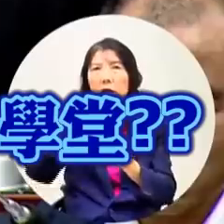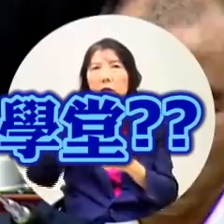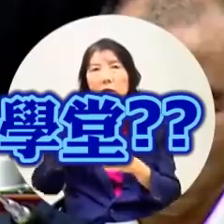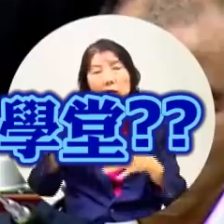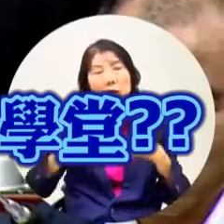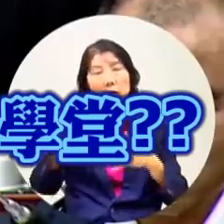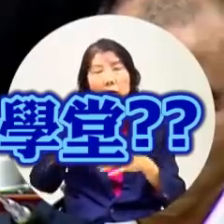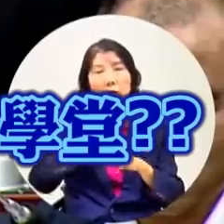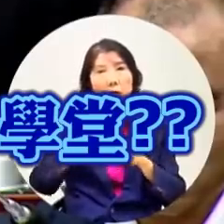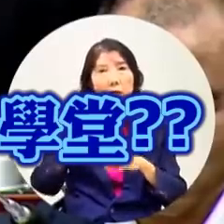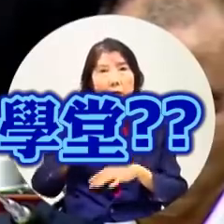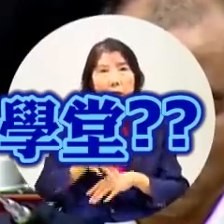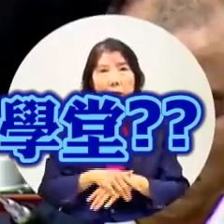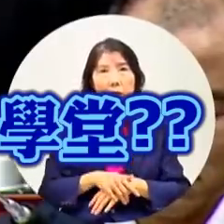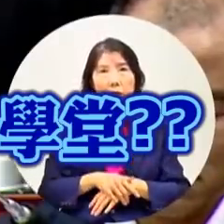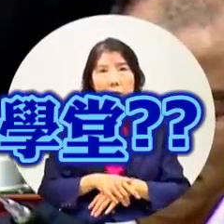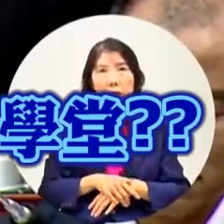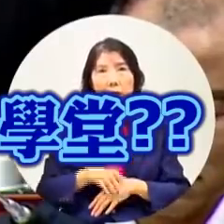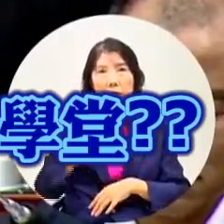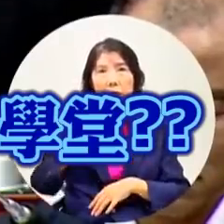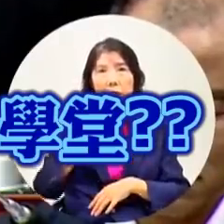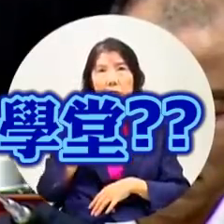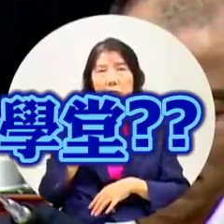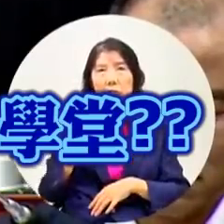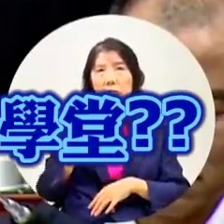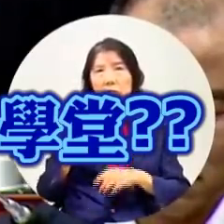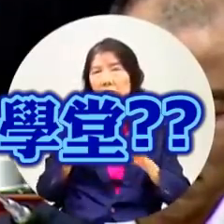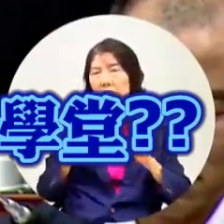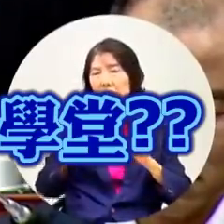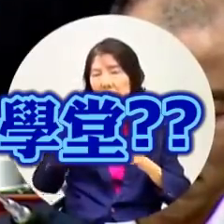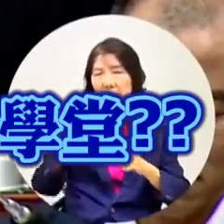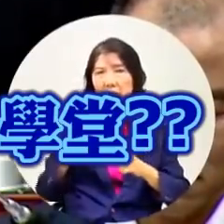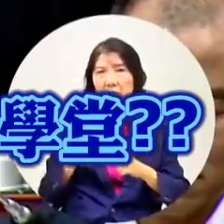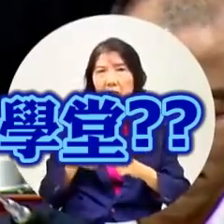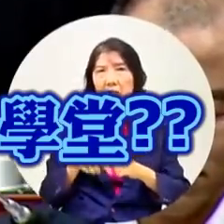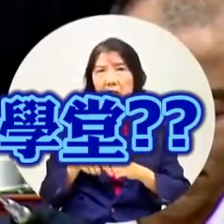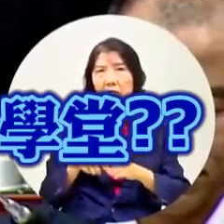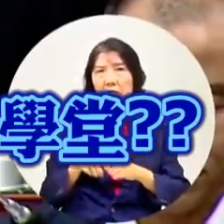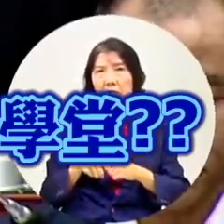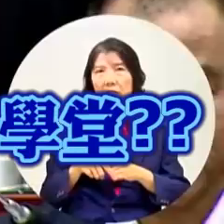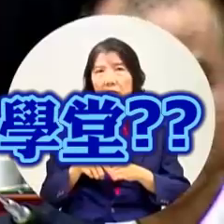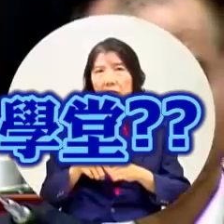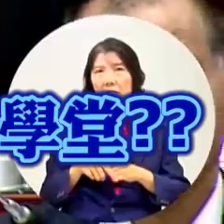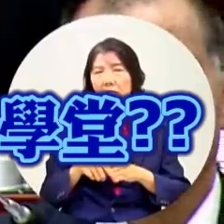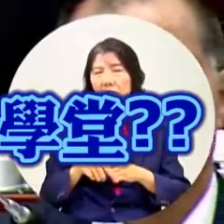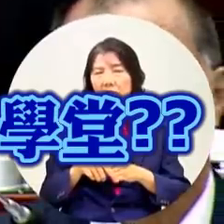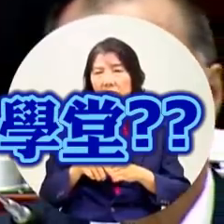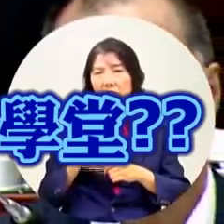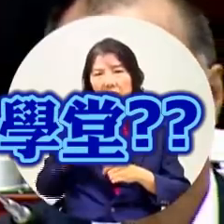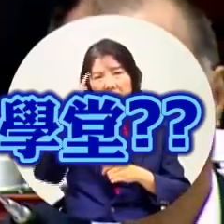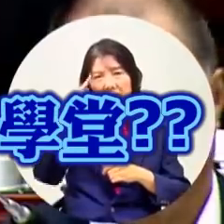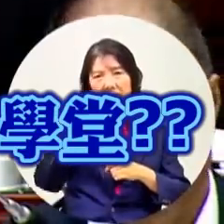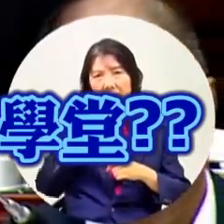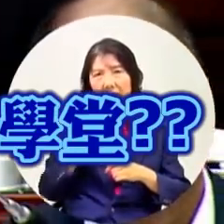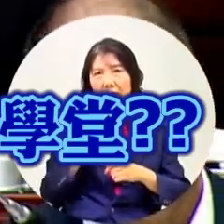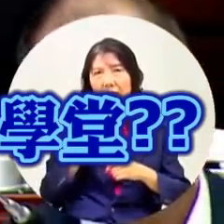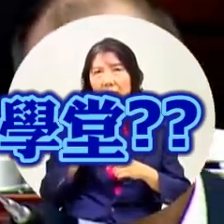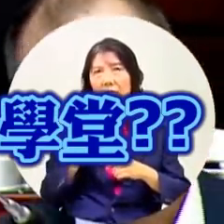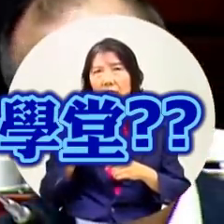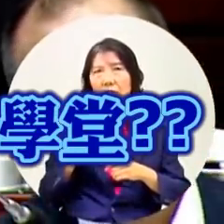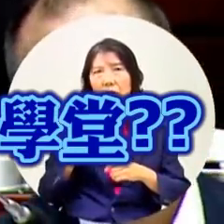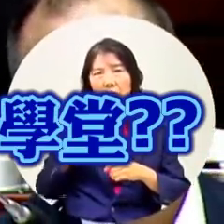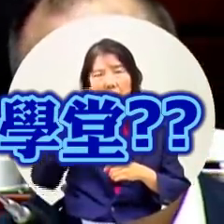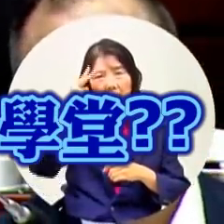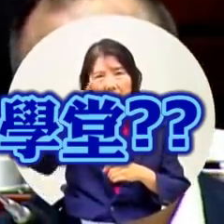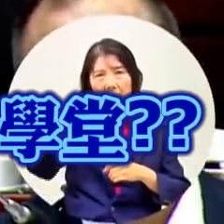乐吗？我觉得你不像是这样子一个，不像这样子一个不健康的心态的人。我感觉你是很阳光